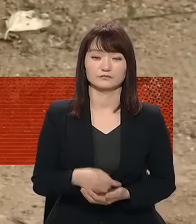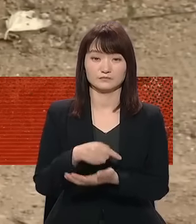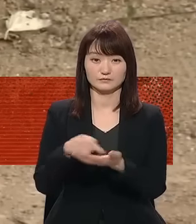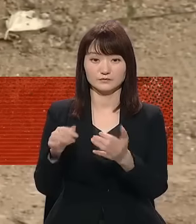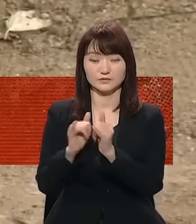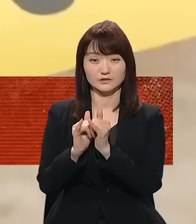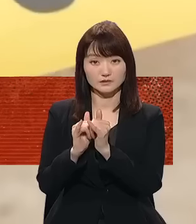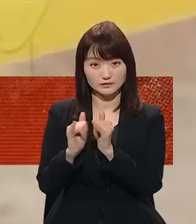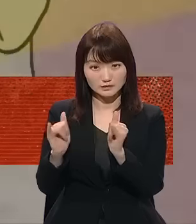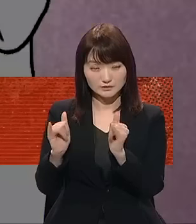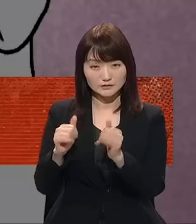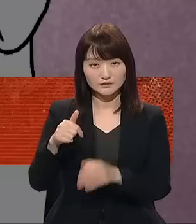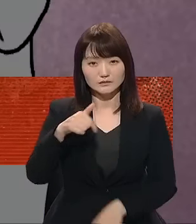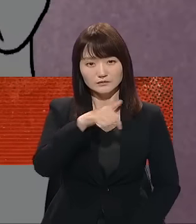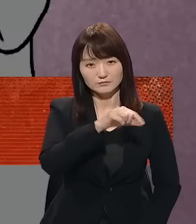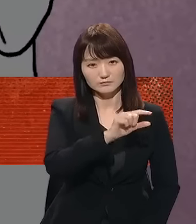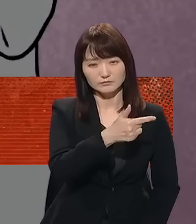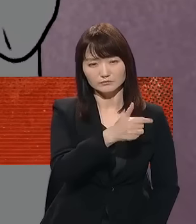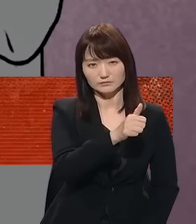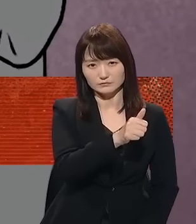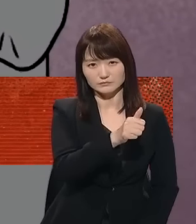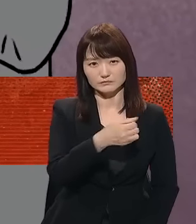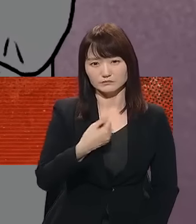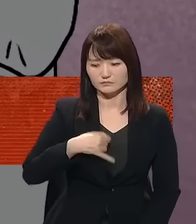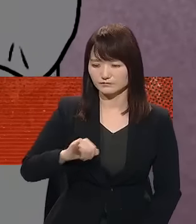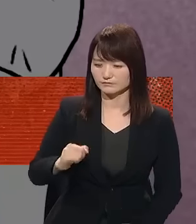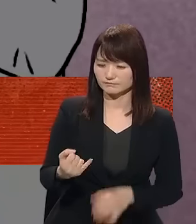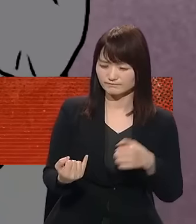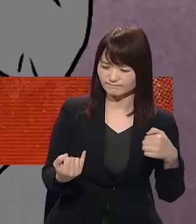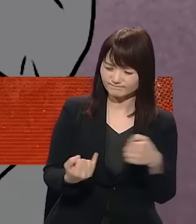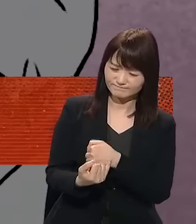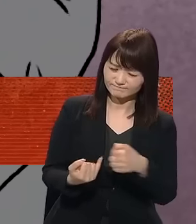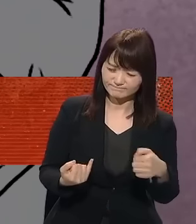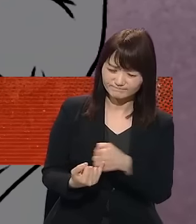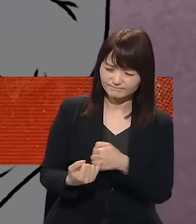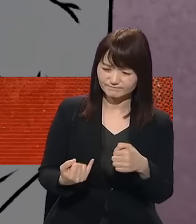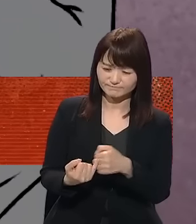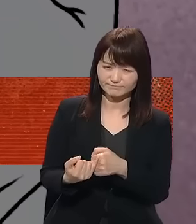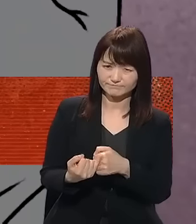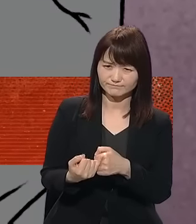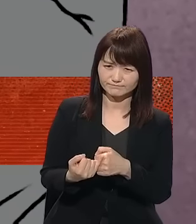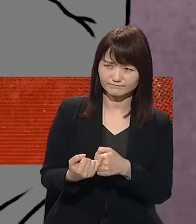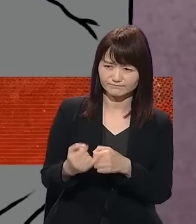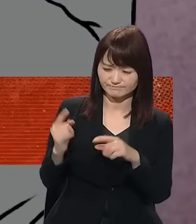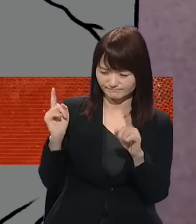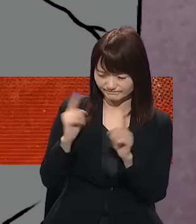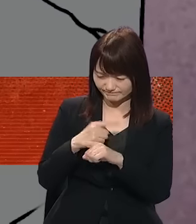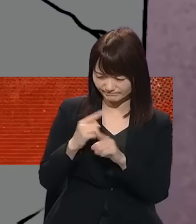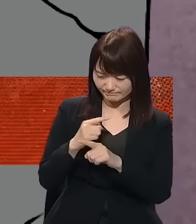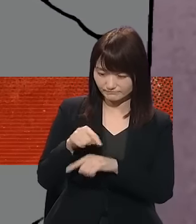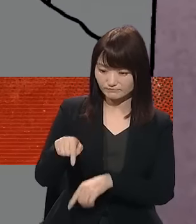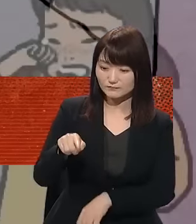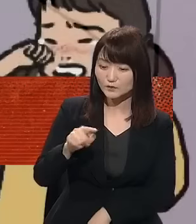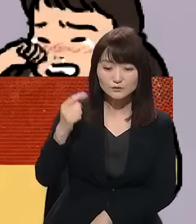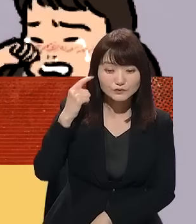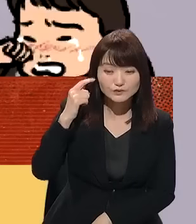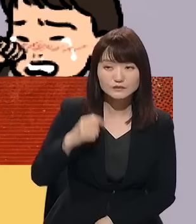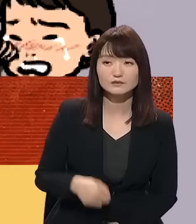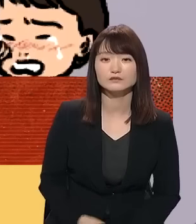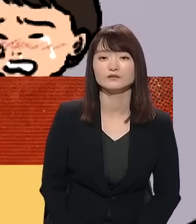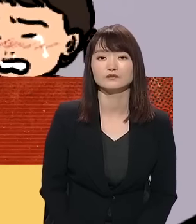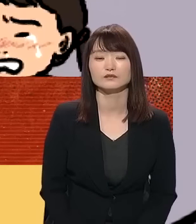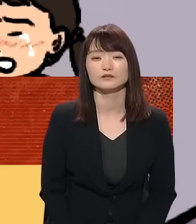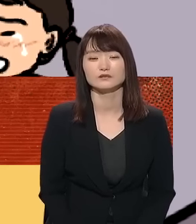피해자가이 권씨이 가해자가 딸을 학대했다고 험담하는 것을 전에 듣고요 너 어디서 이런 얘기를 들었냐고 얘기를 하니까